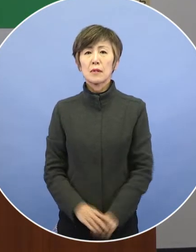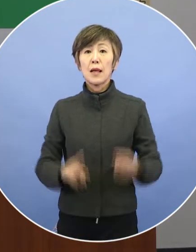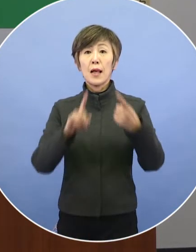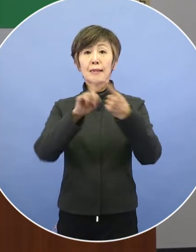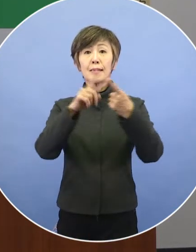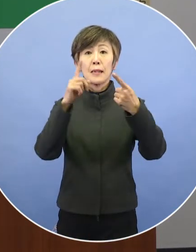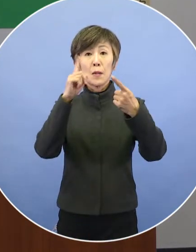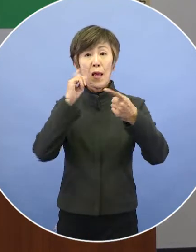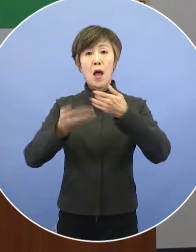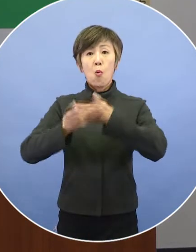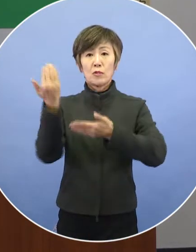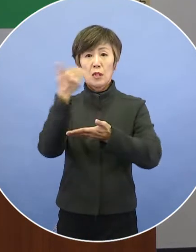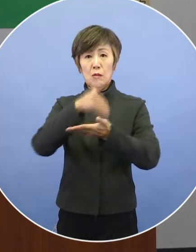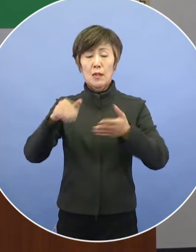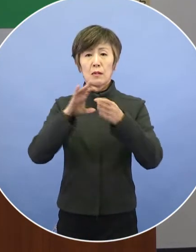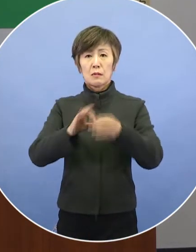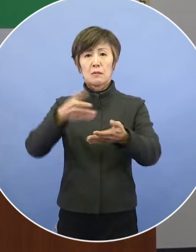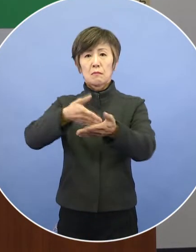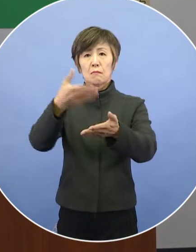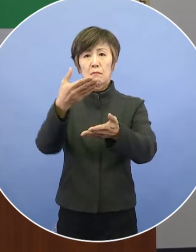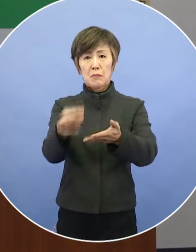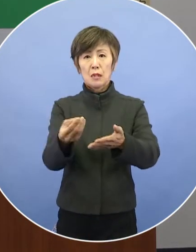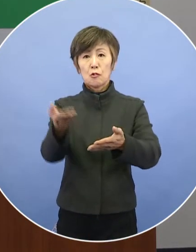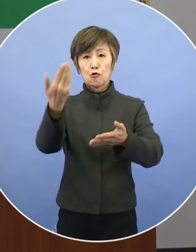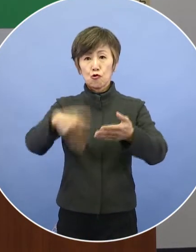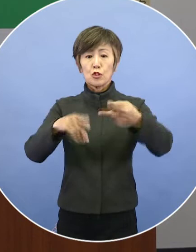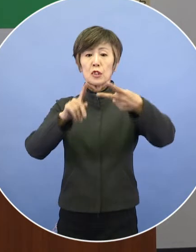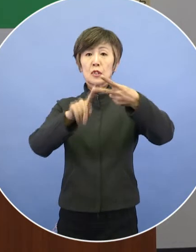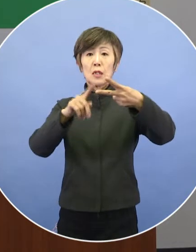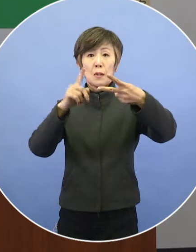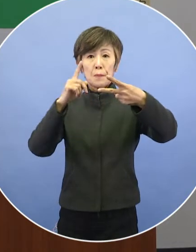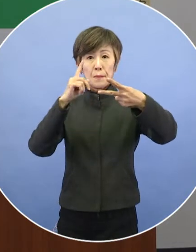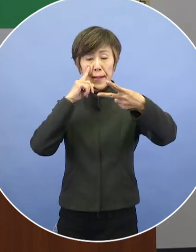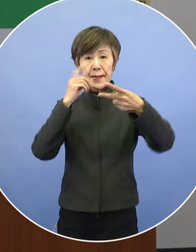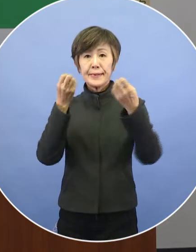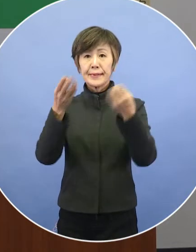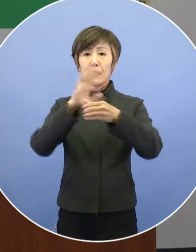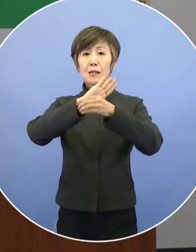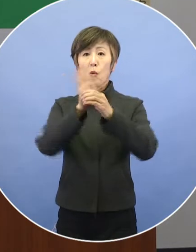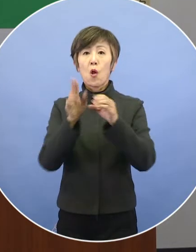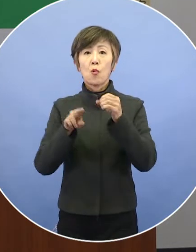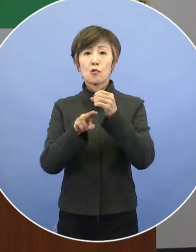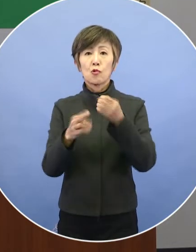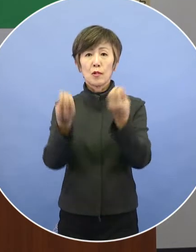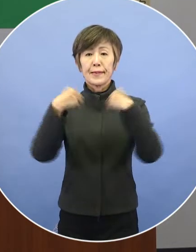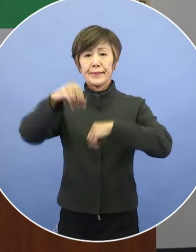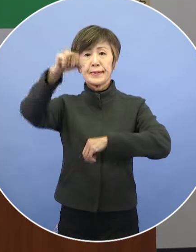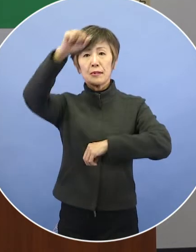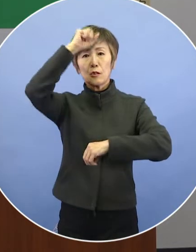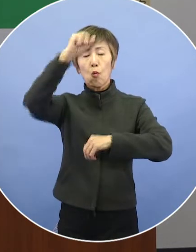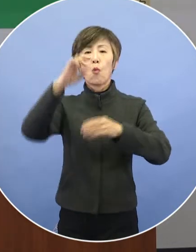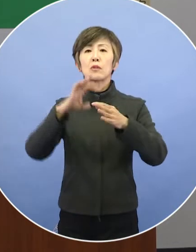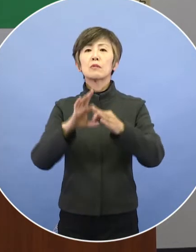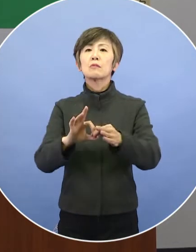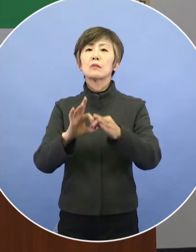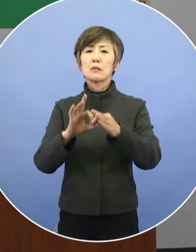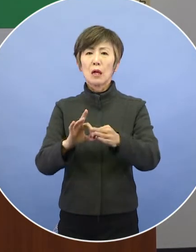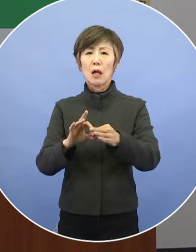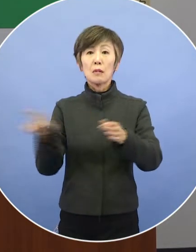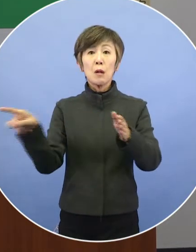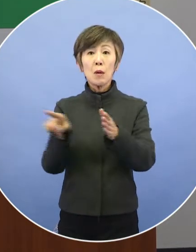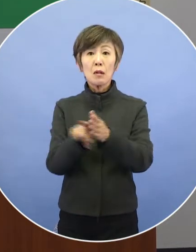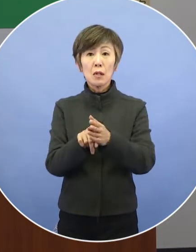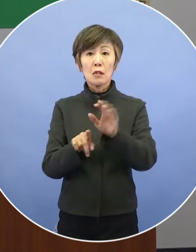ということで1点目が補正予算についてでございます2点目でございますが新型コロナウイルス感染症についてでございます